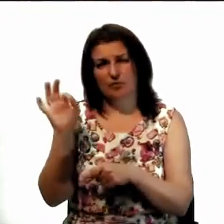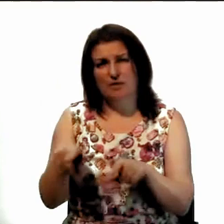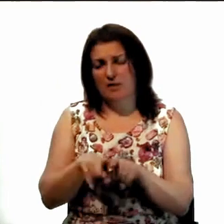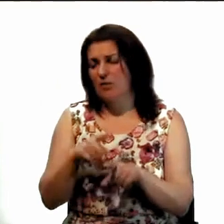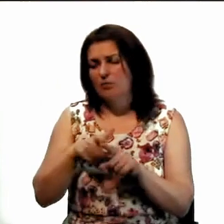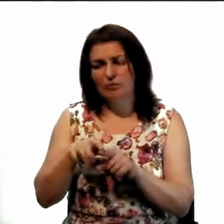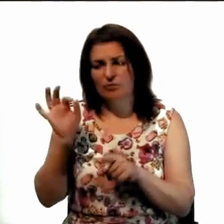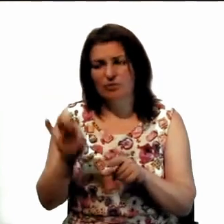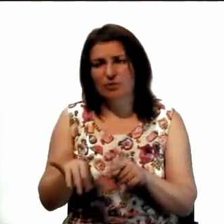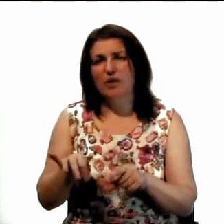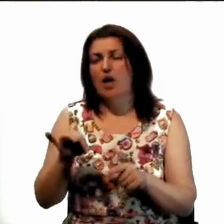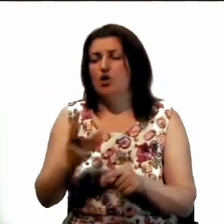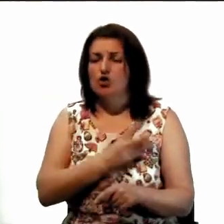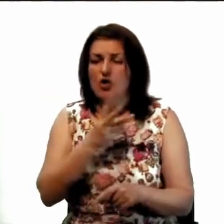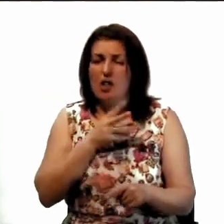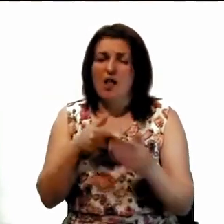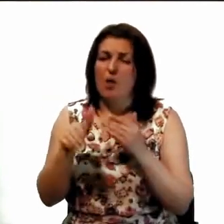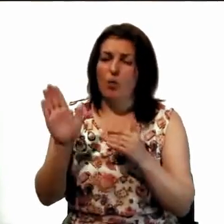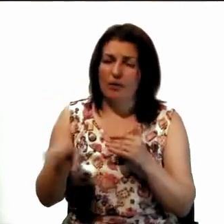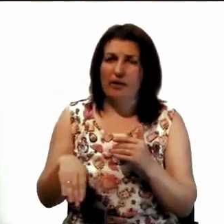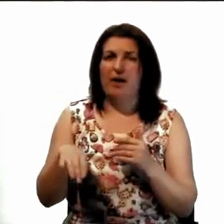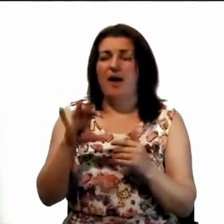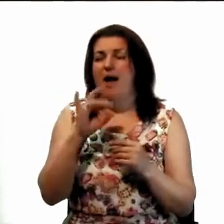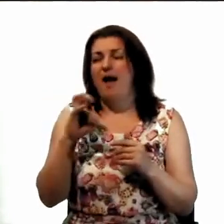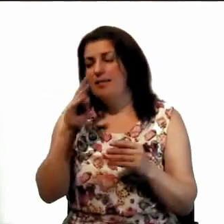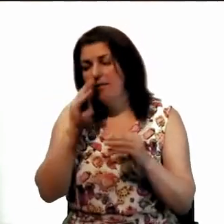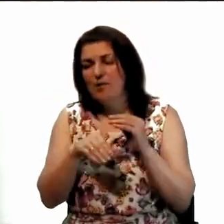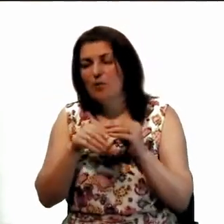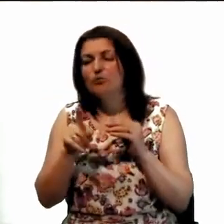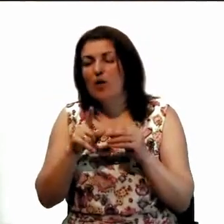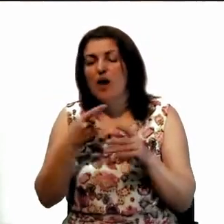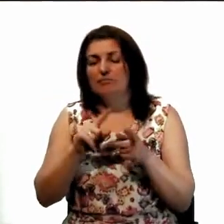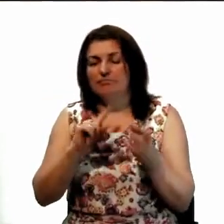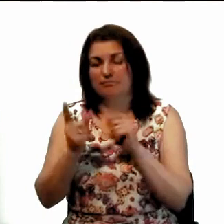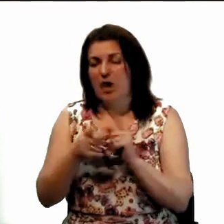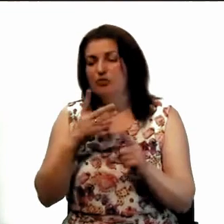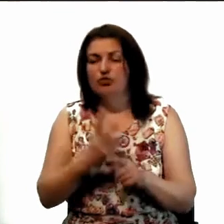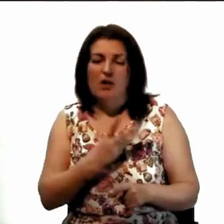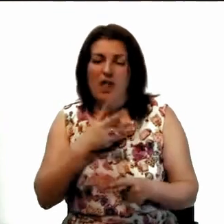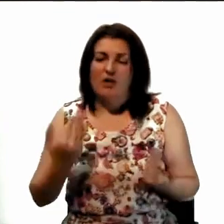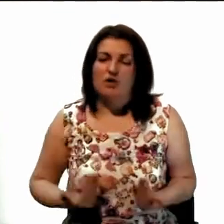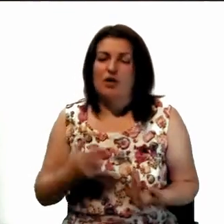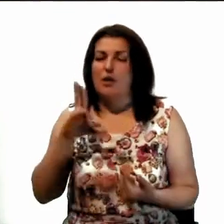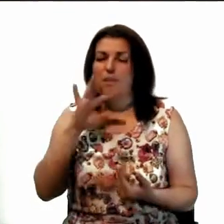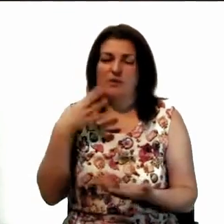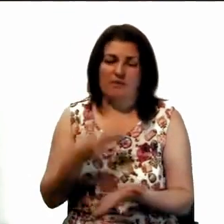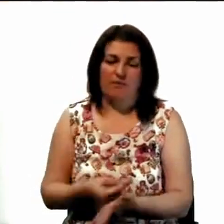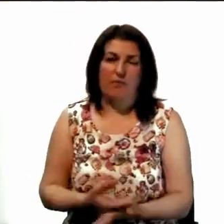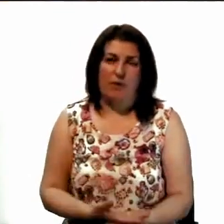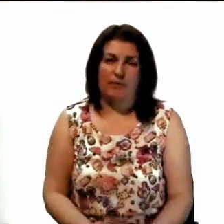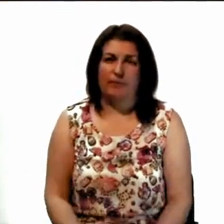Очень часто желание уйти, оно кроется в желании жить по-своему.